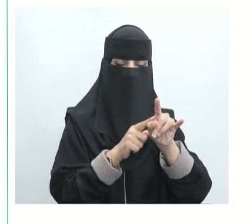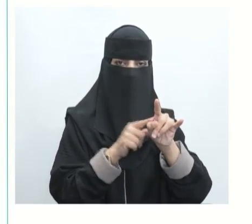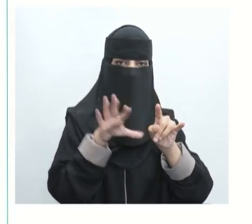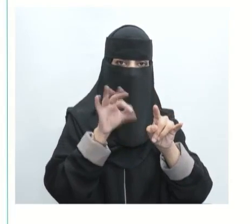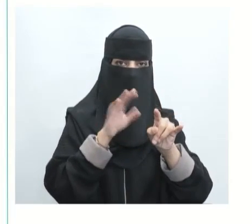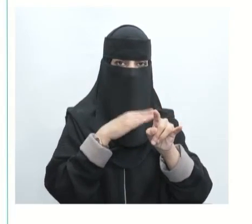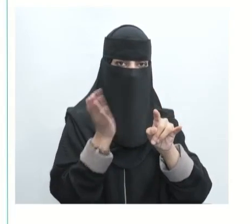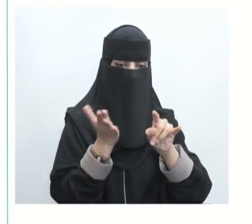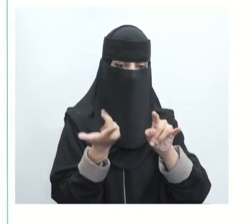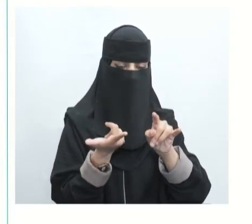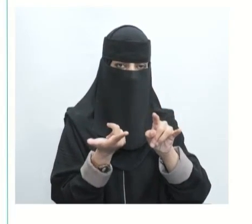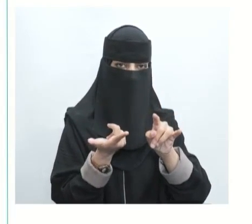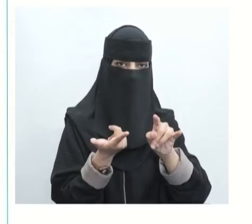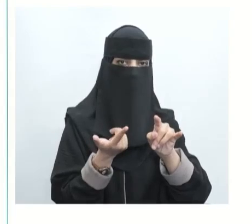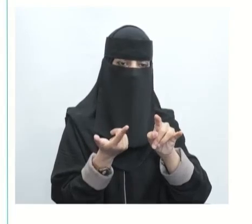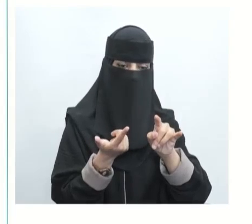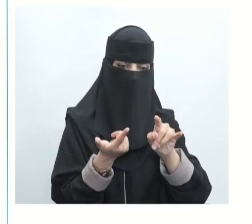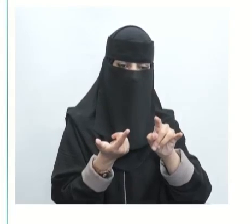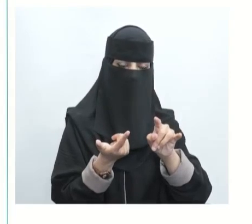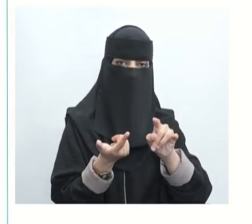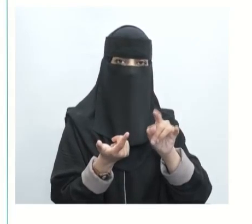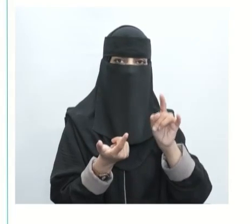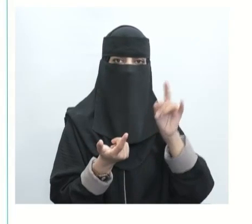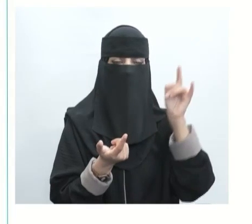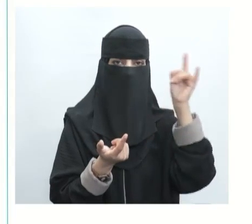المستثنى من؟ أحسنتم، طائرات.